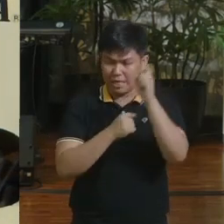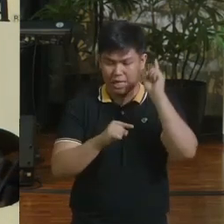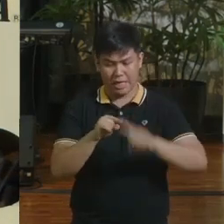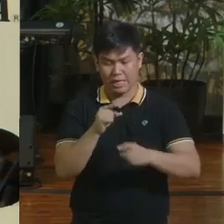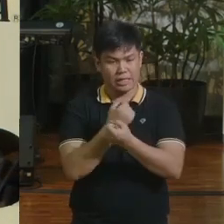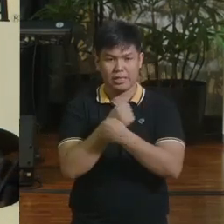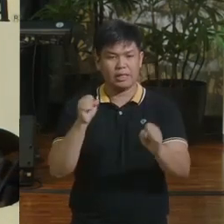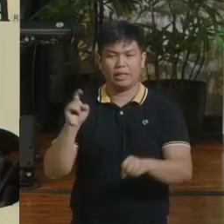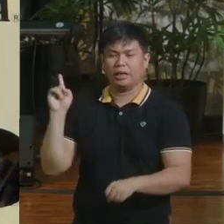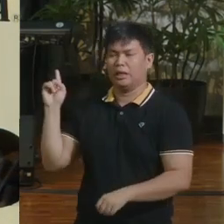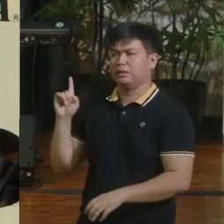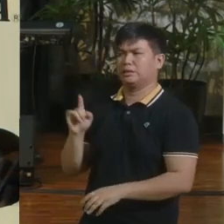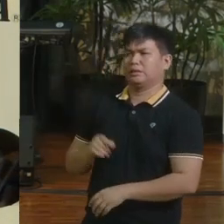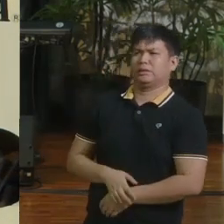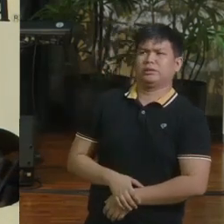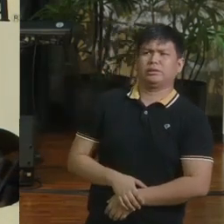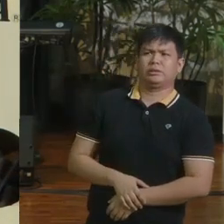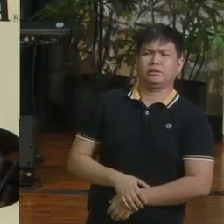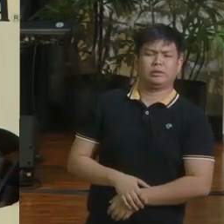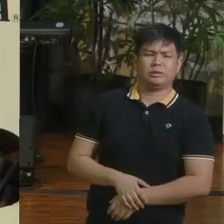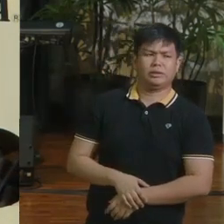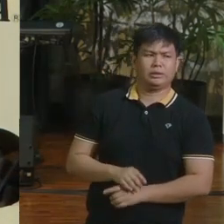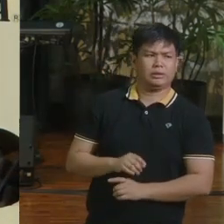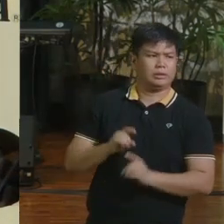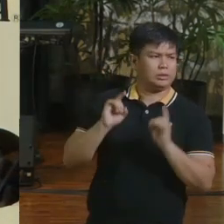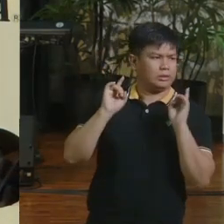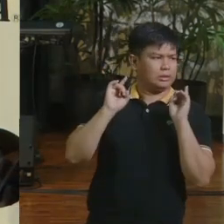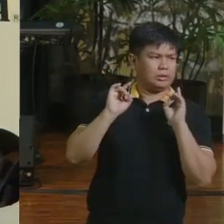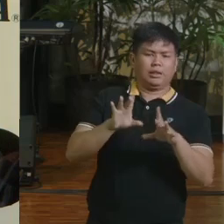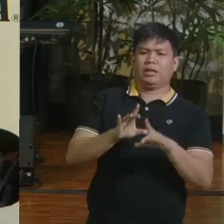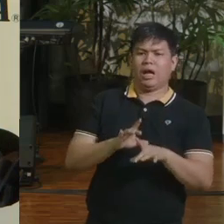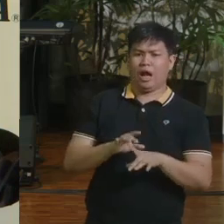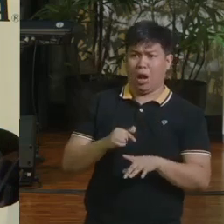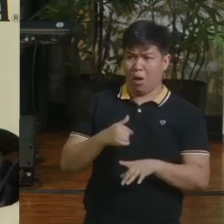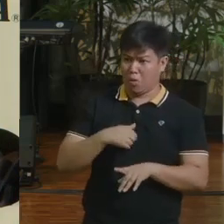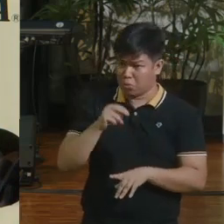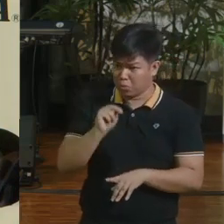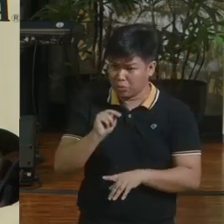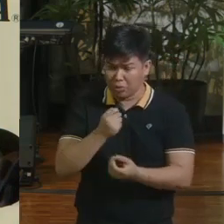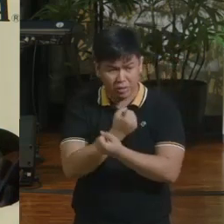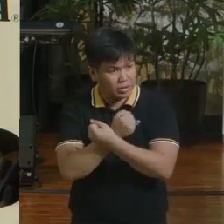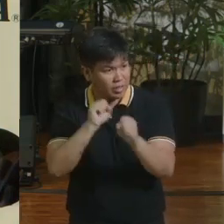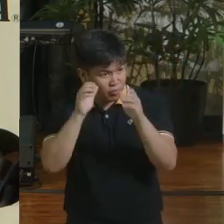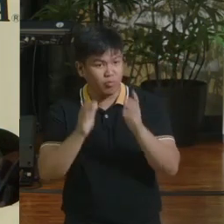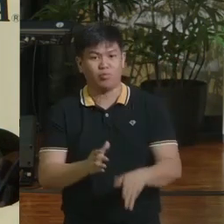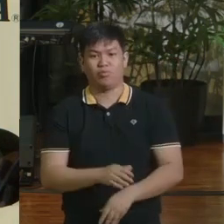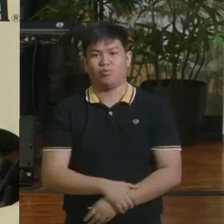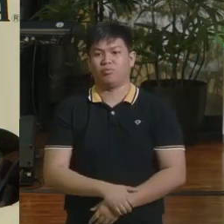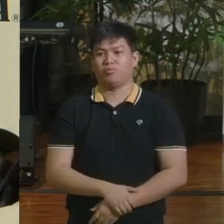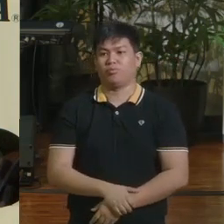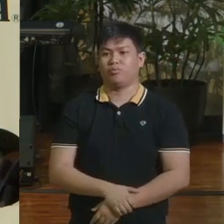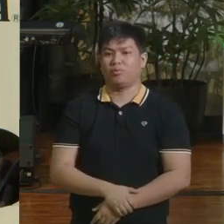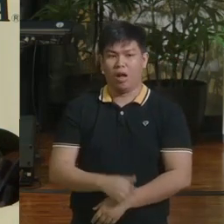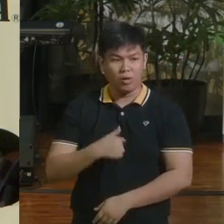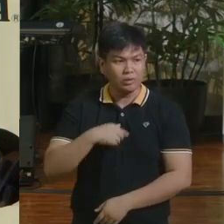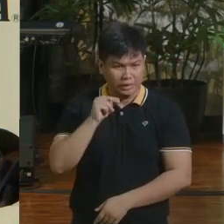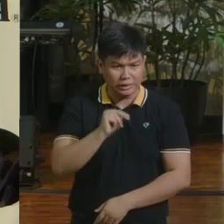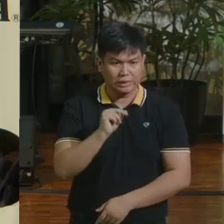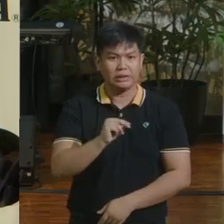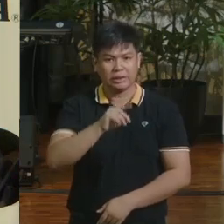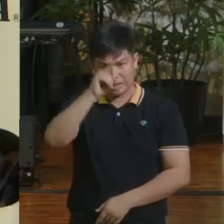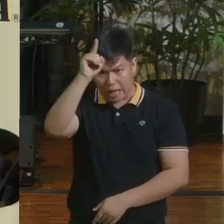himself. Doon ako nagimbal. Kailangan ko pala ng tagapagligtas. Kailangan ko pala